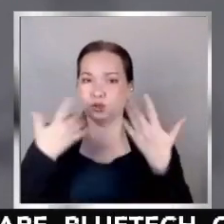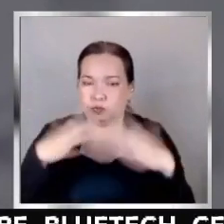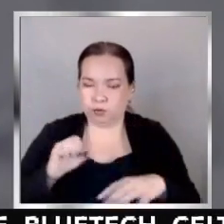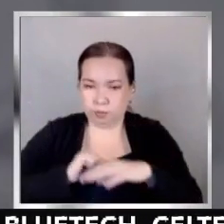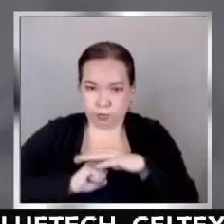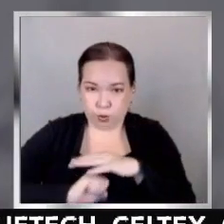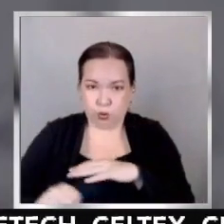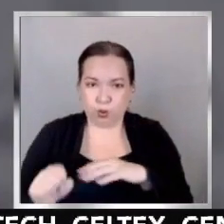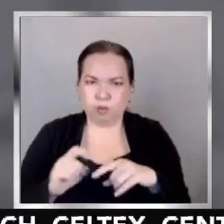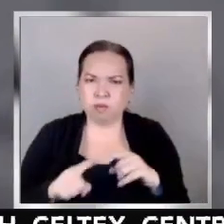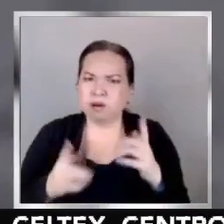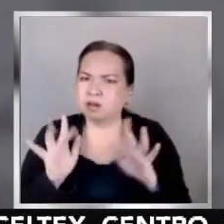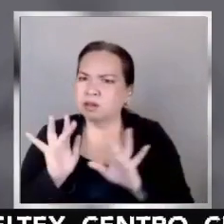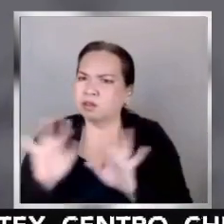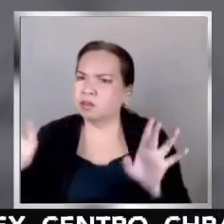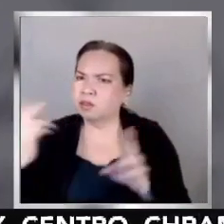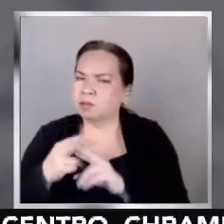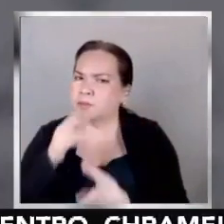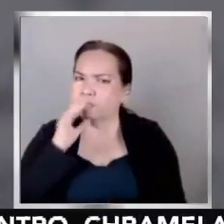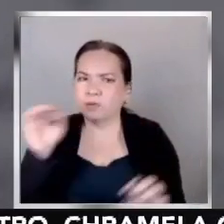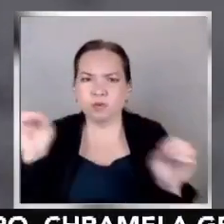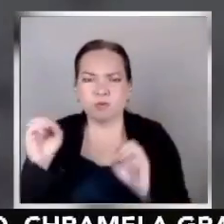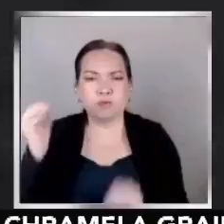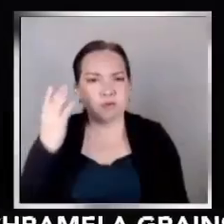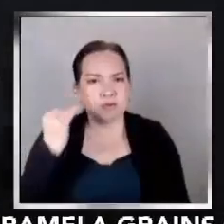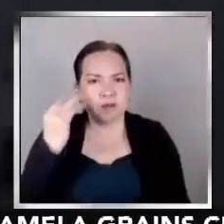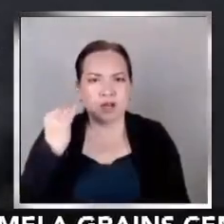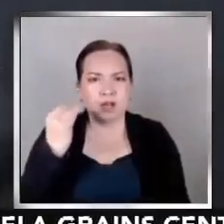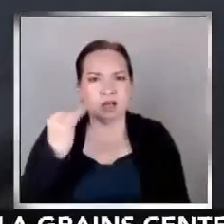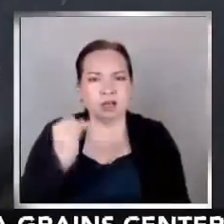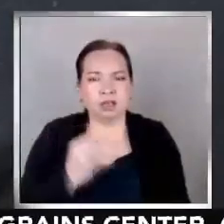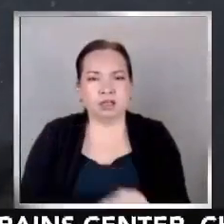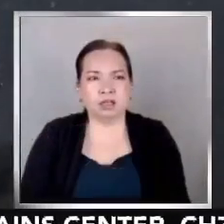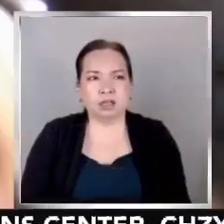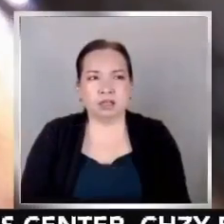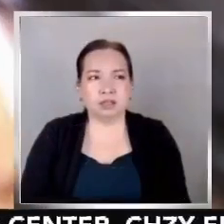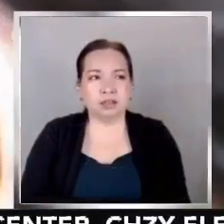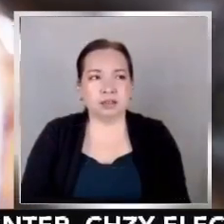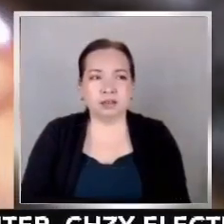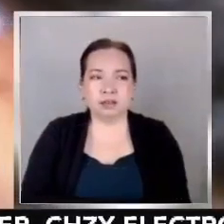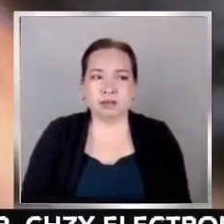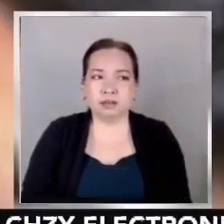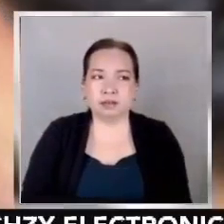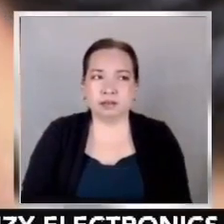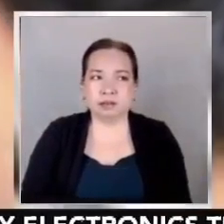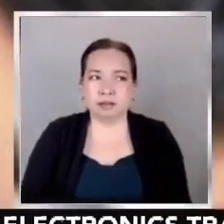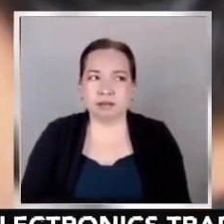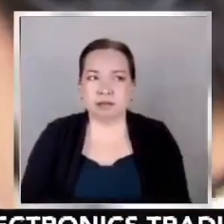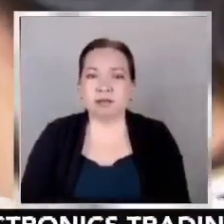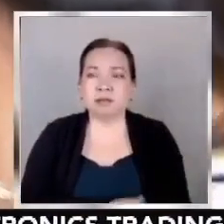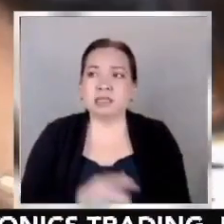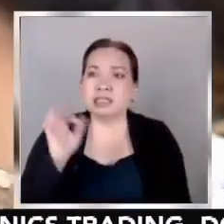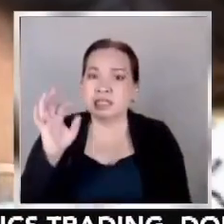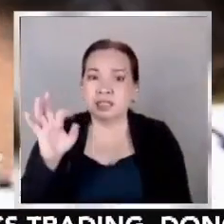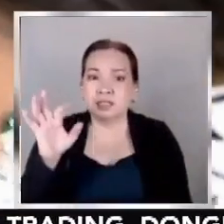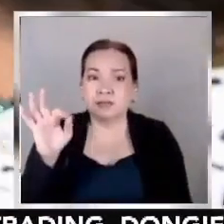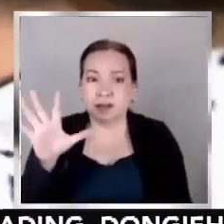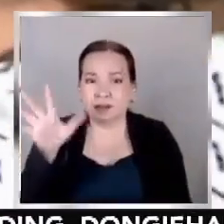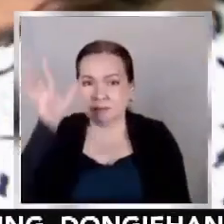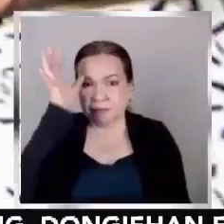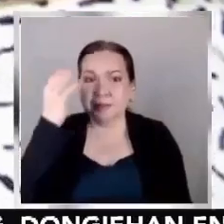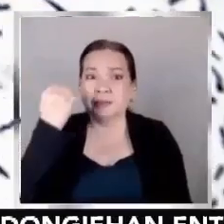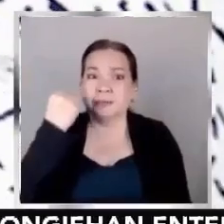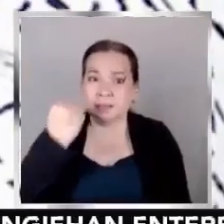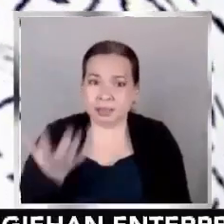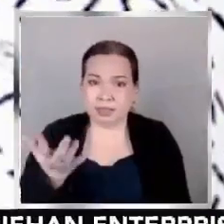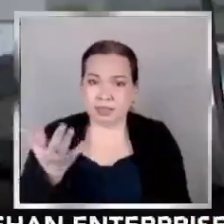bakit hindi na ilagay ang pangalan ng inang 1995, pumanaw ang kanyang ama at noong